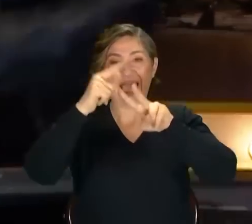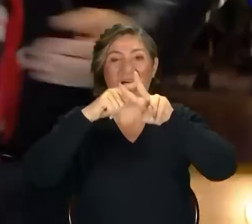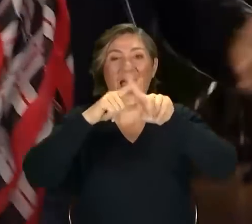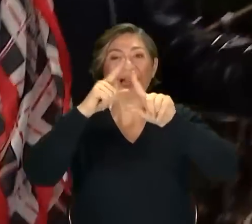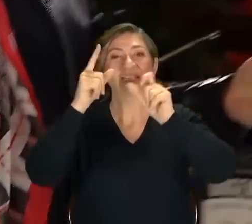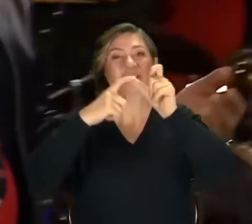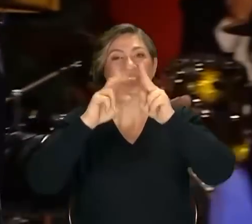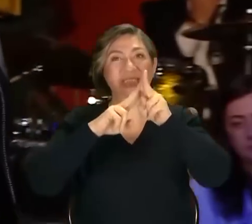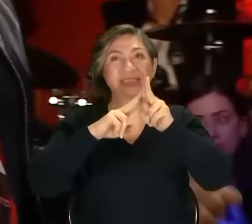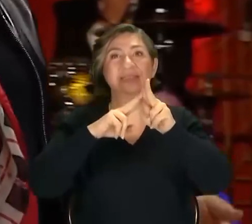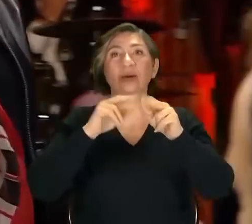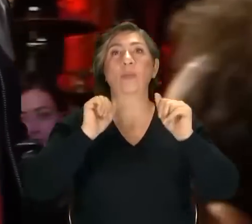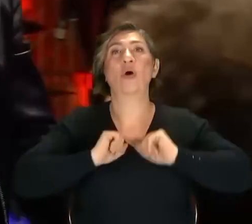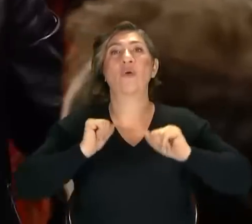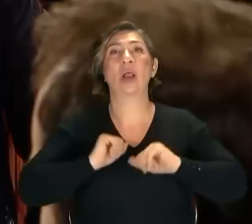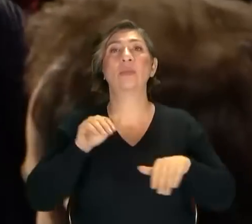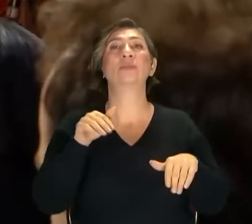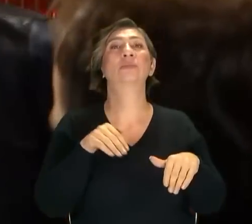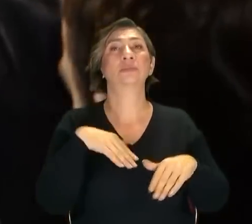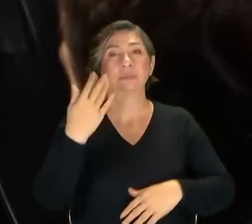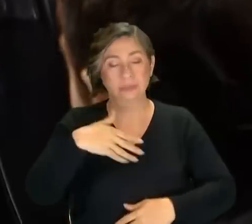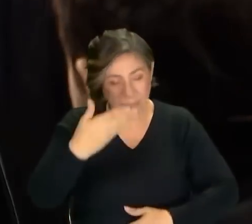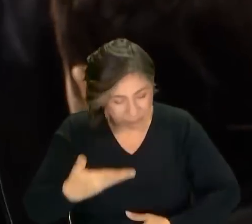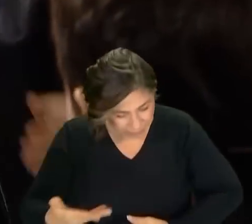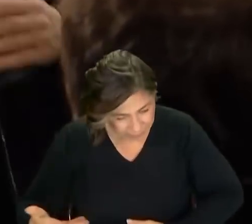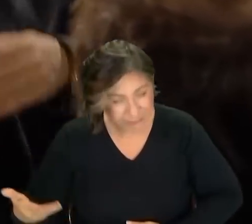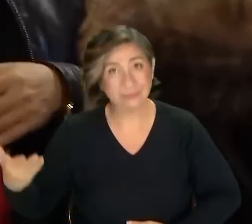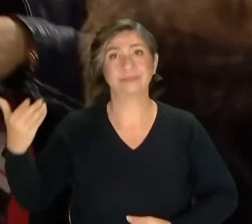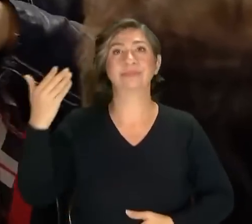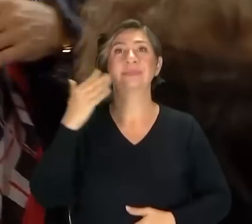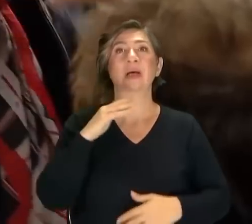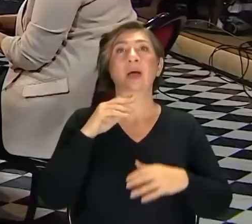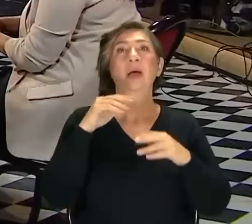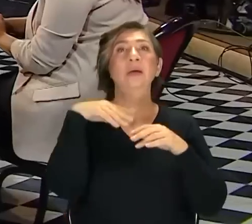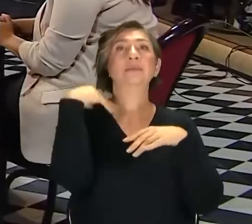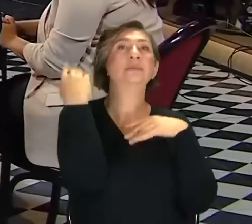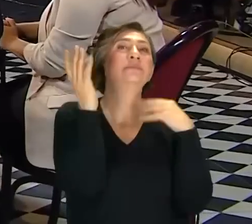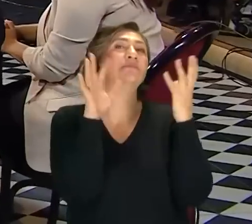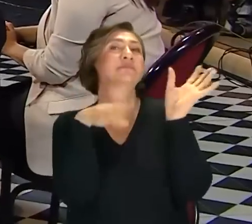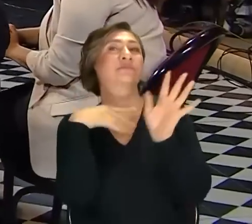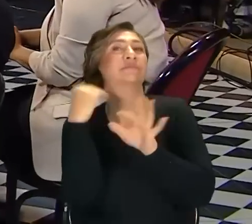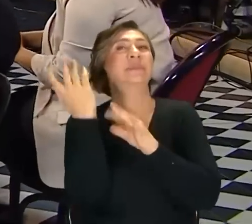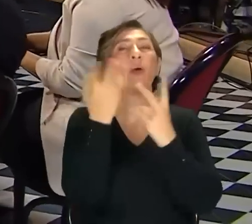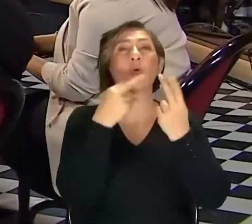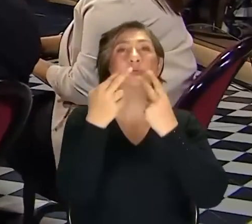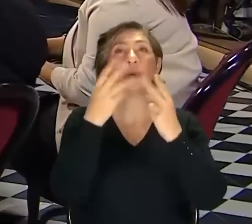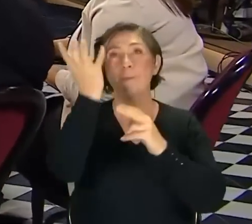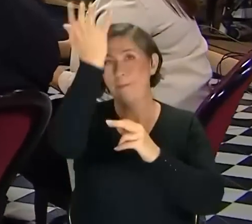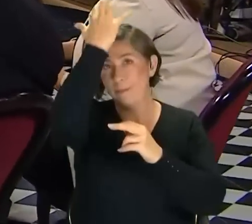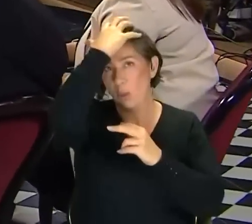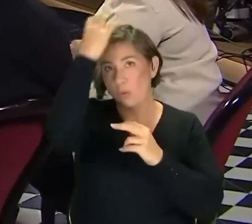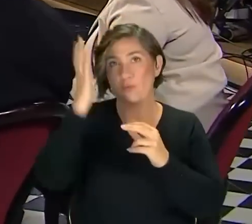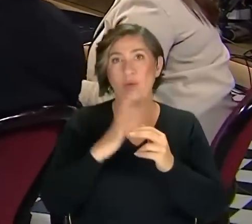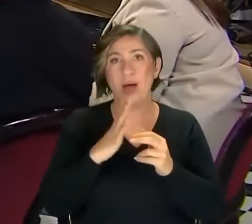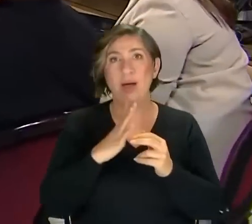yapıyoruz provaları. Herkes provalara böyle geliyor. Falan. Filan böyle. Ona, herkes böyle konuşuyor falan filan. Sonra peruklar